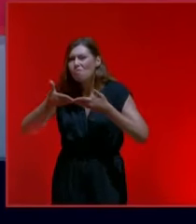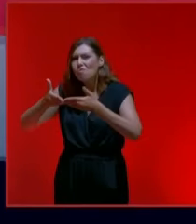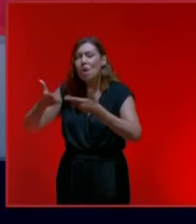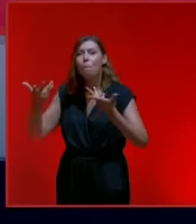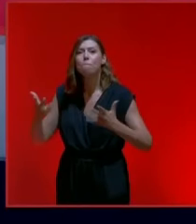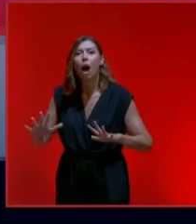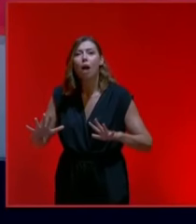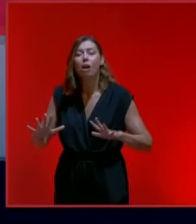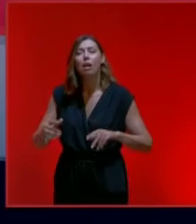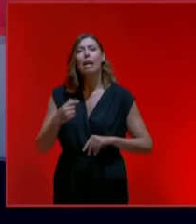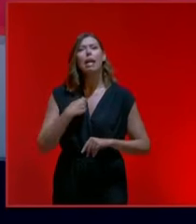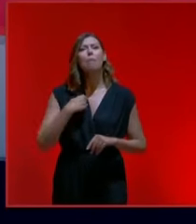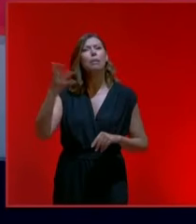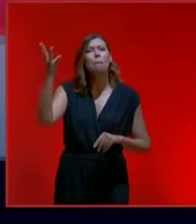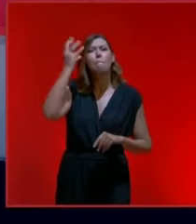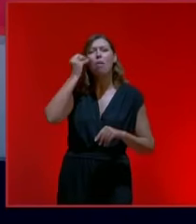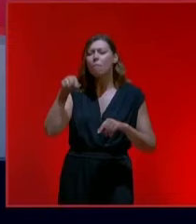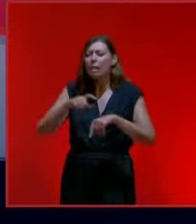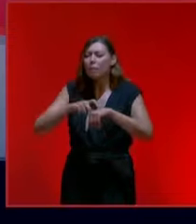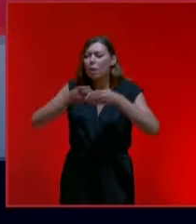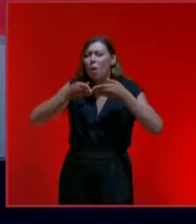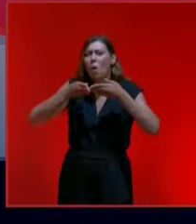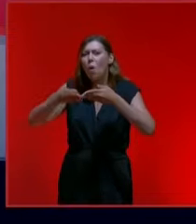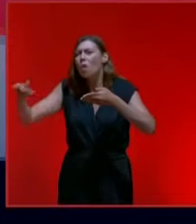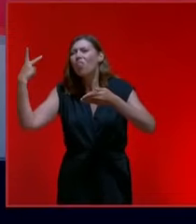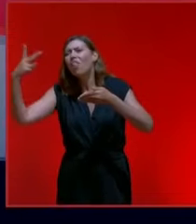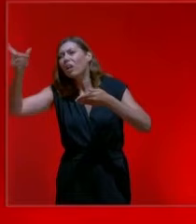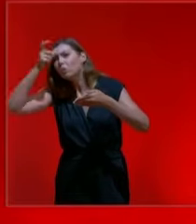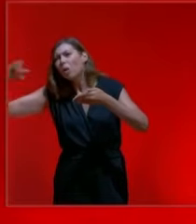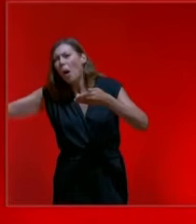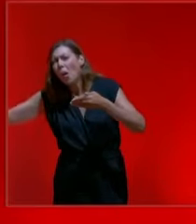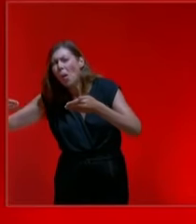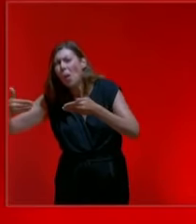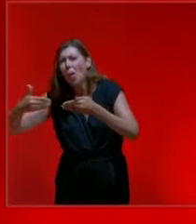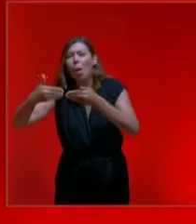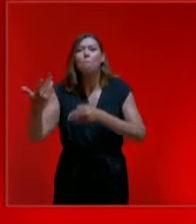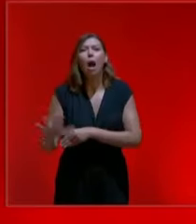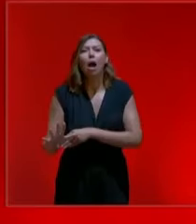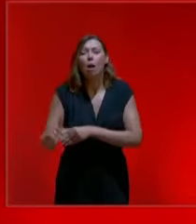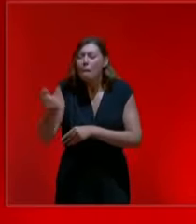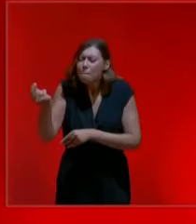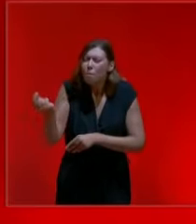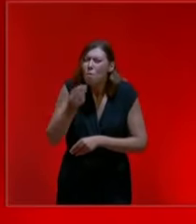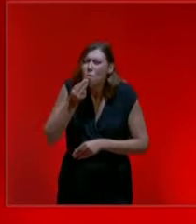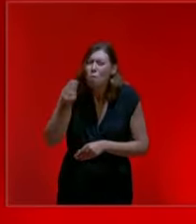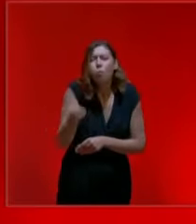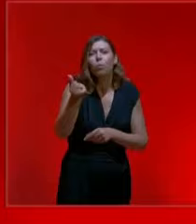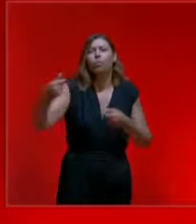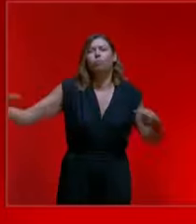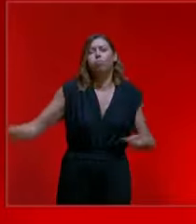τι είναι και η επακούμβηση φρεγατών. Φτάσαμε στο χείλος θερμού επεισοδίου και